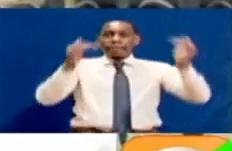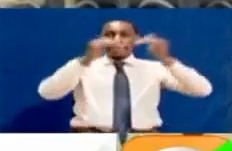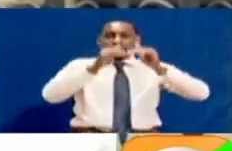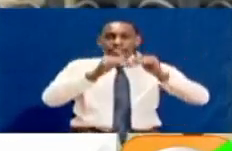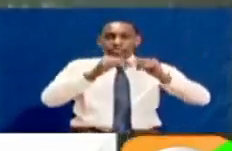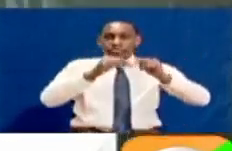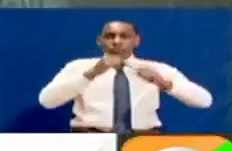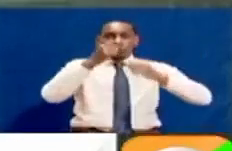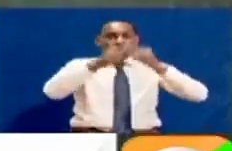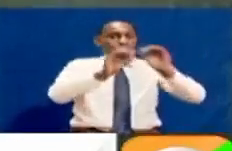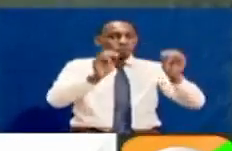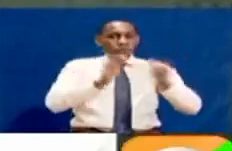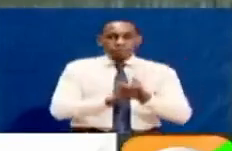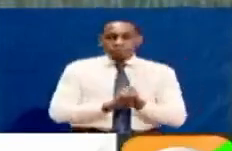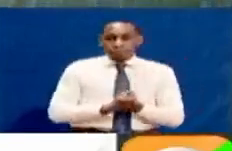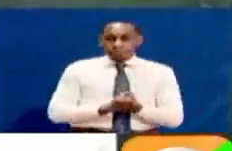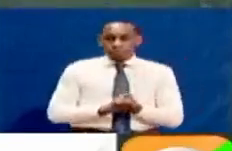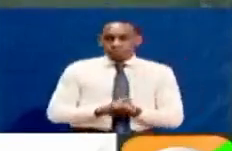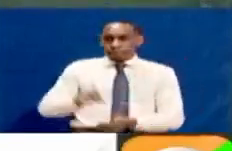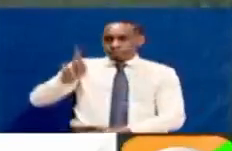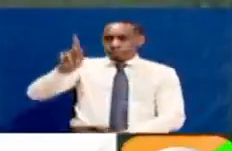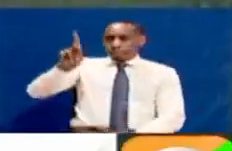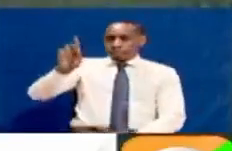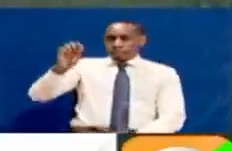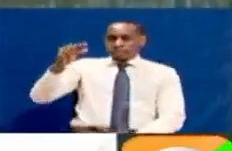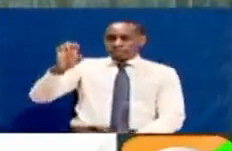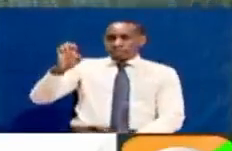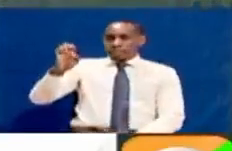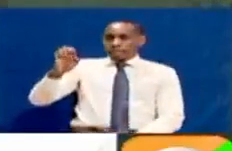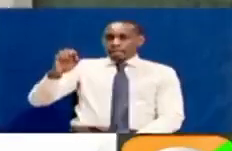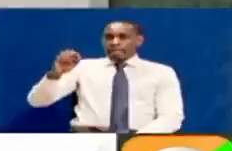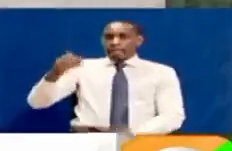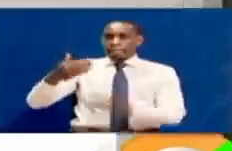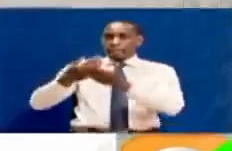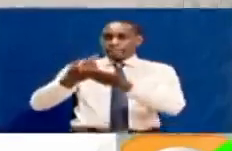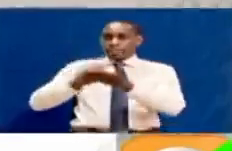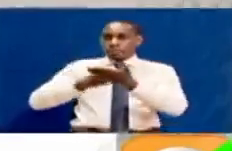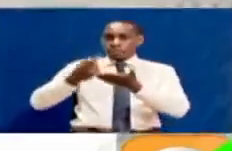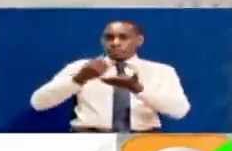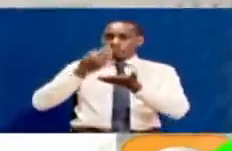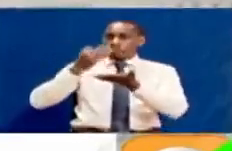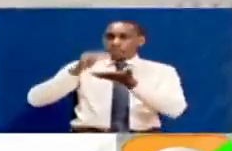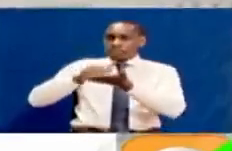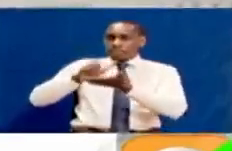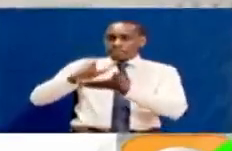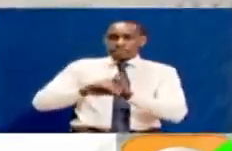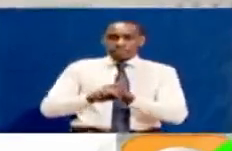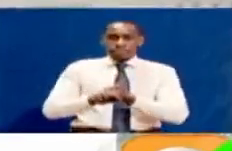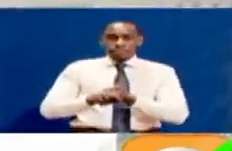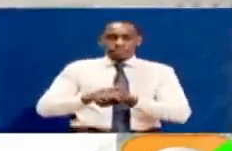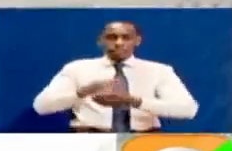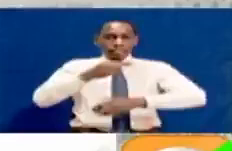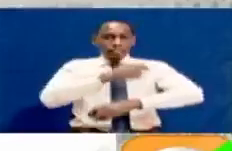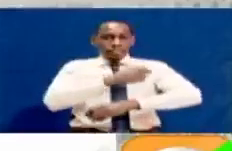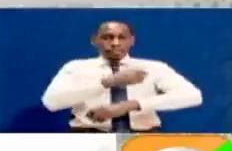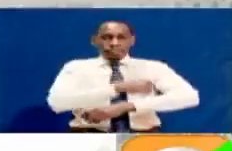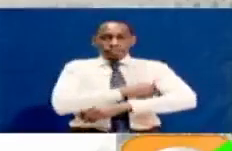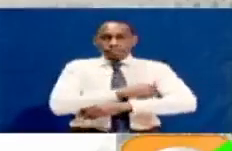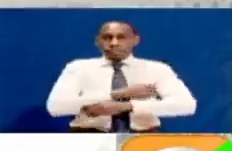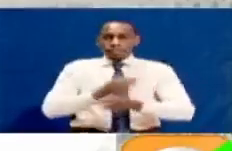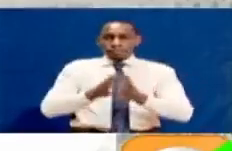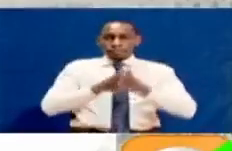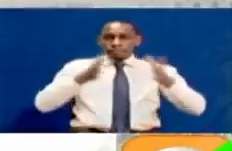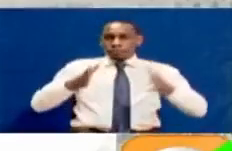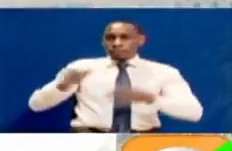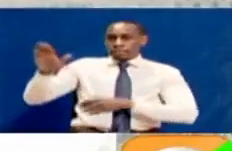mkutano hautakuwepo. Mbunge wa Kieni Kanini Kega Ijumaa iliyopita alimwandikia kiranja wa wengi bungeni Emmanuel Wangwe na